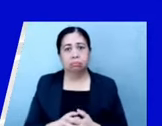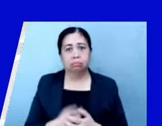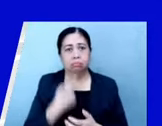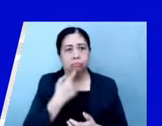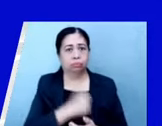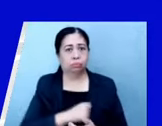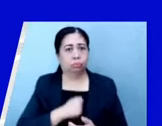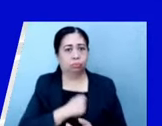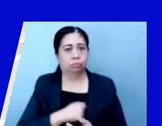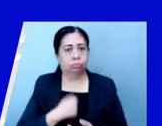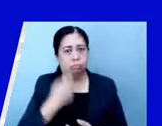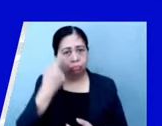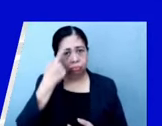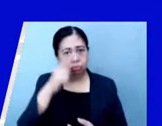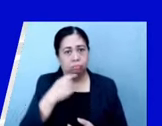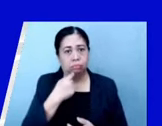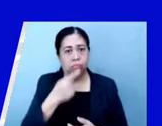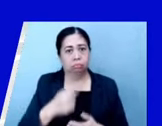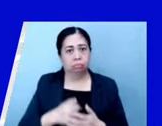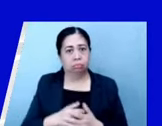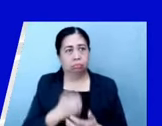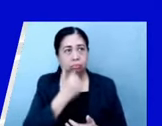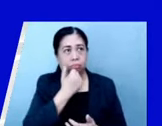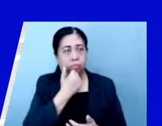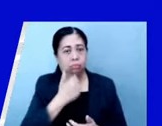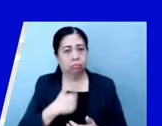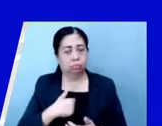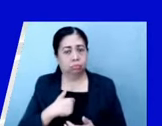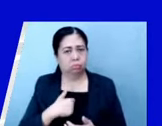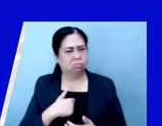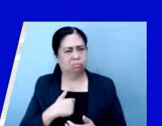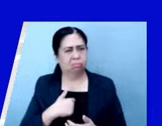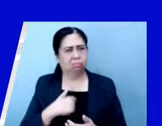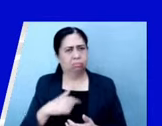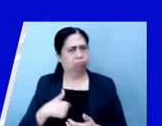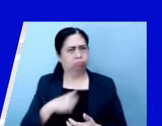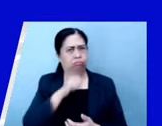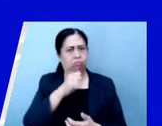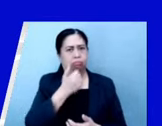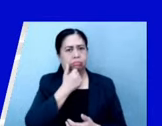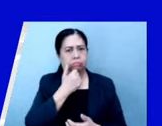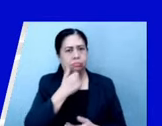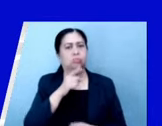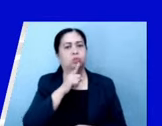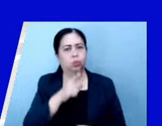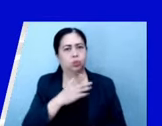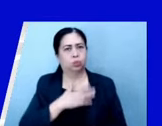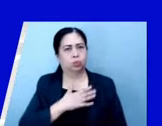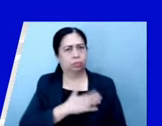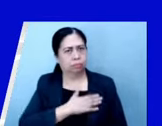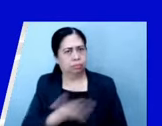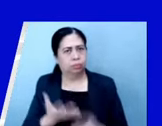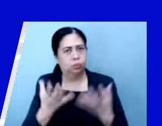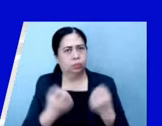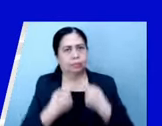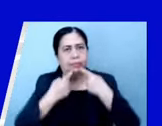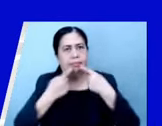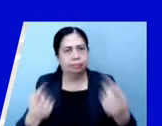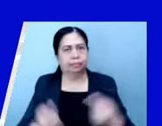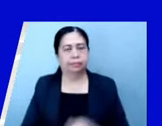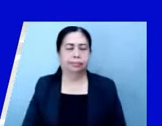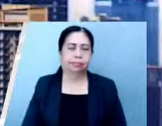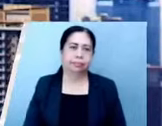sabihin ko na nagkamali ako sa sinabi ko, hindi ako nagkamali. Yun talaga yung gusto ko sabihin.